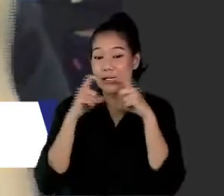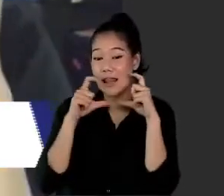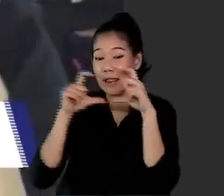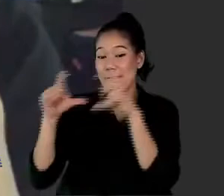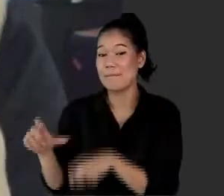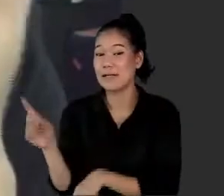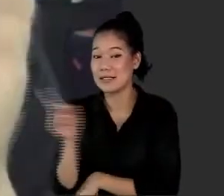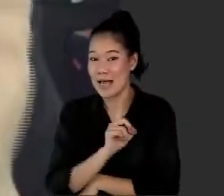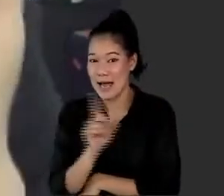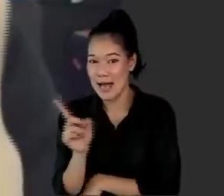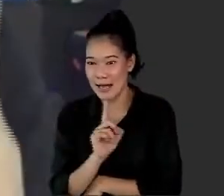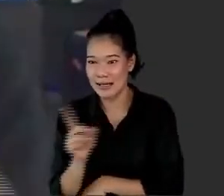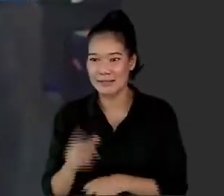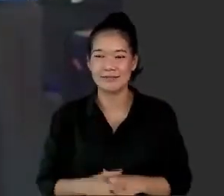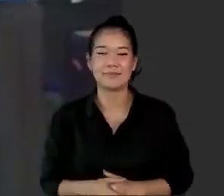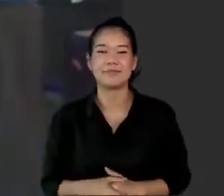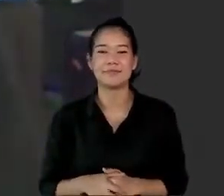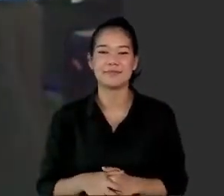lepas maskernya.